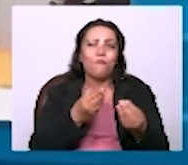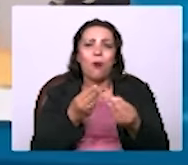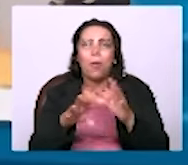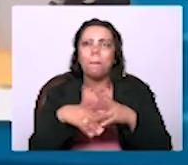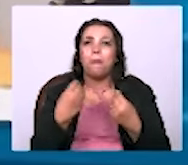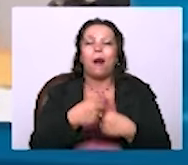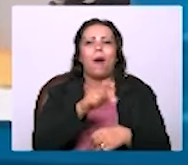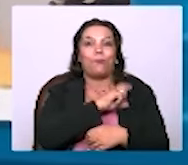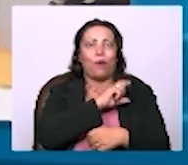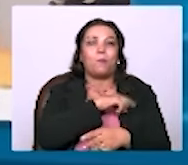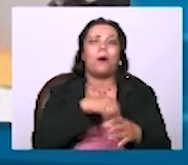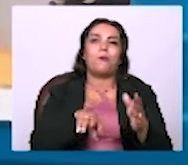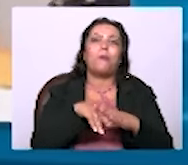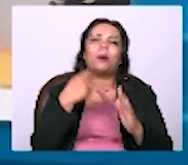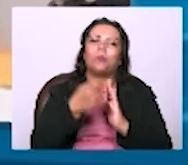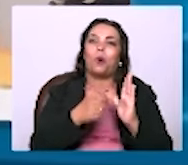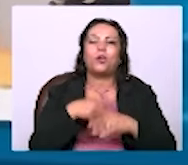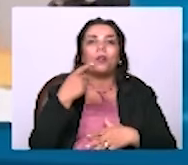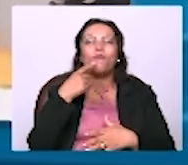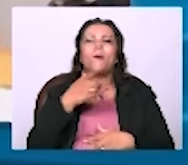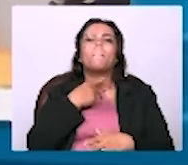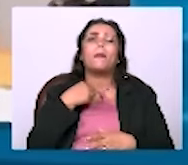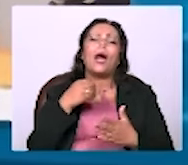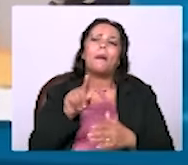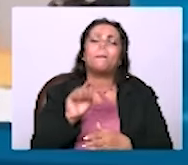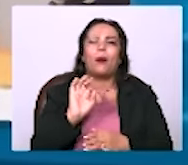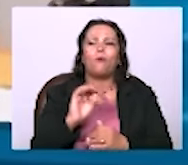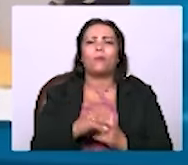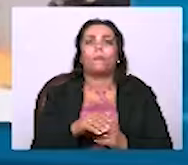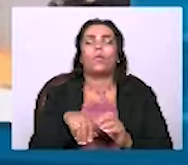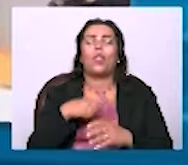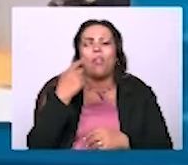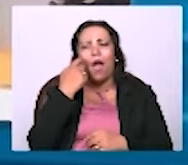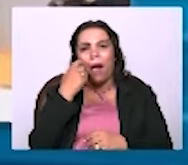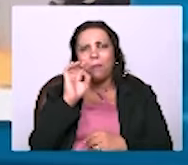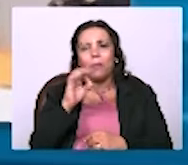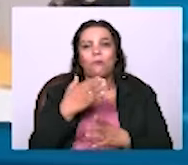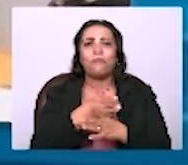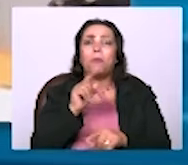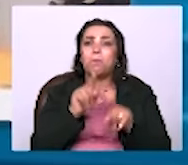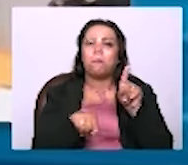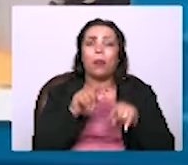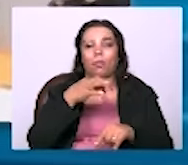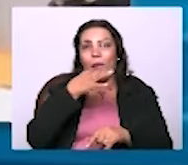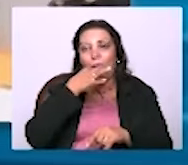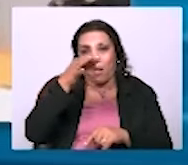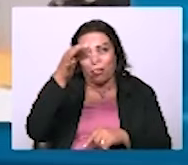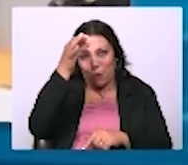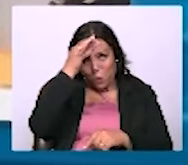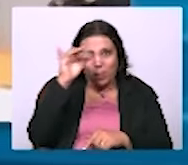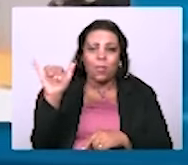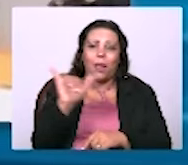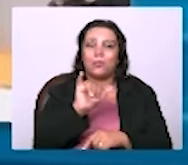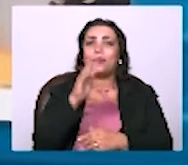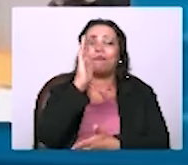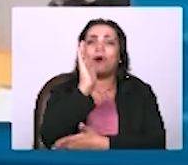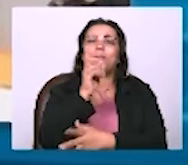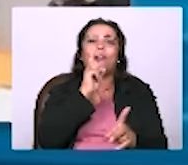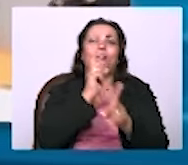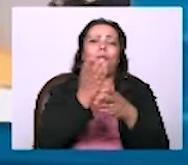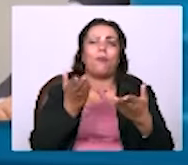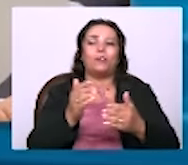بين الطلاب والمحاضرين انا حابب ان انا اقف امام بعض العناوين الاساسيه في هذا